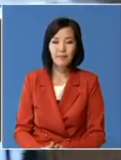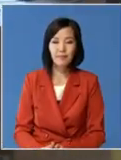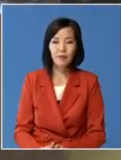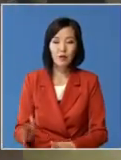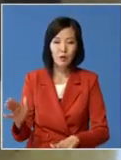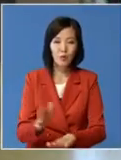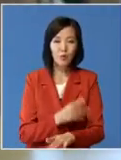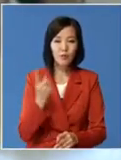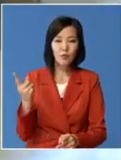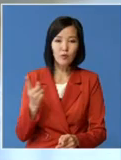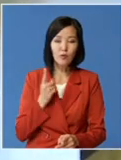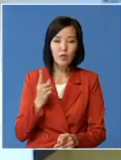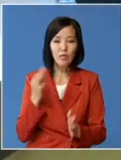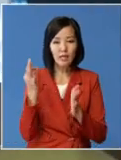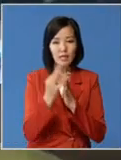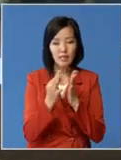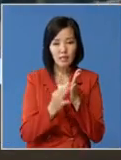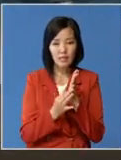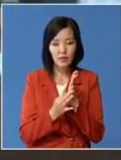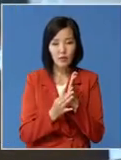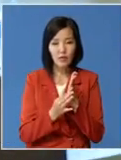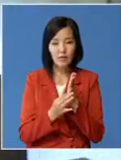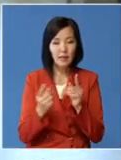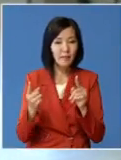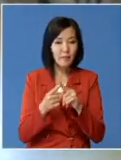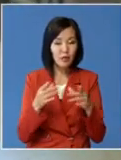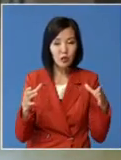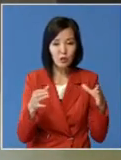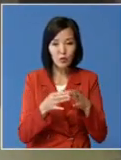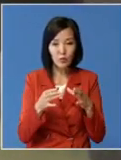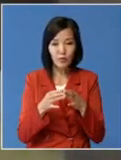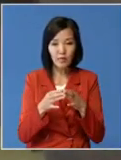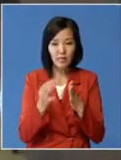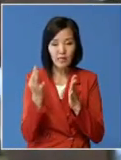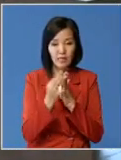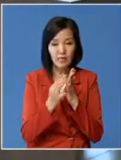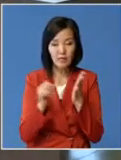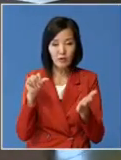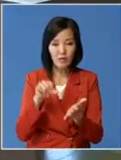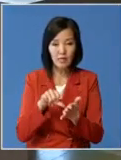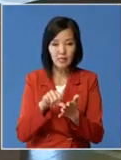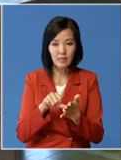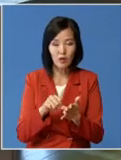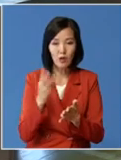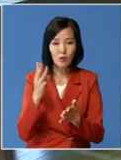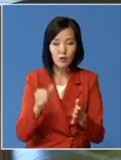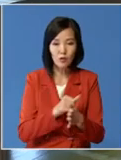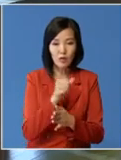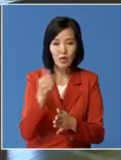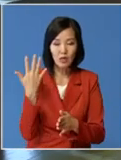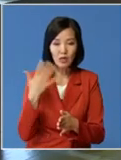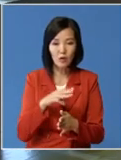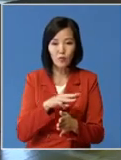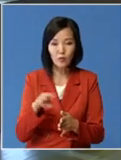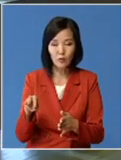Көптен күткен ұлттық бірыңғай тестілеу бүгін жетісулық түлектердің алғашқы легі тестілеу табалдырығын аттады. Оларда еншісінде 3 сағат 50 минут.